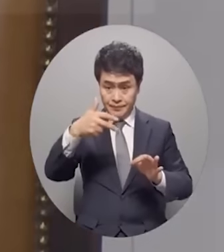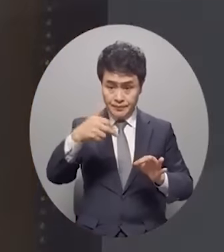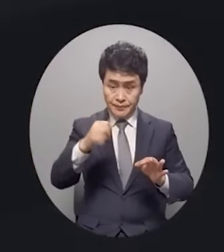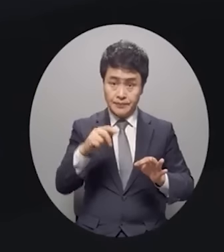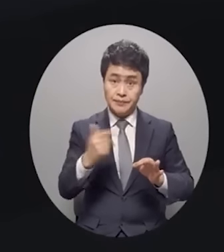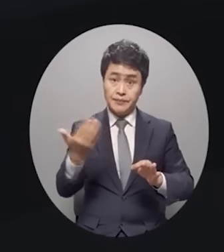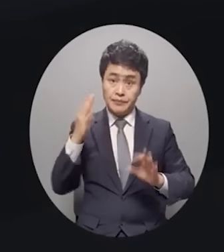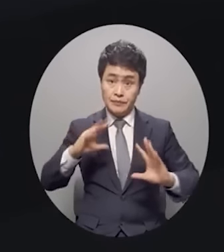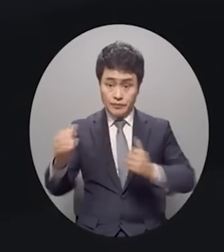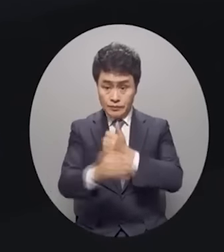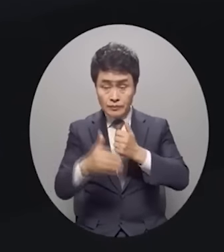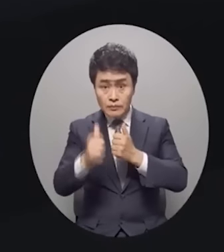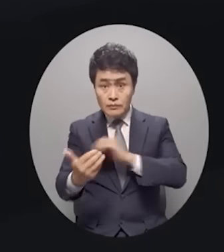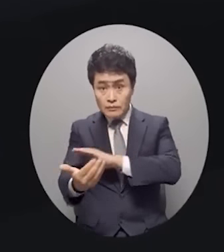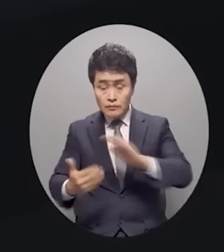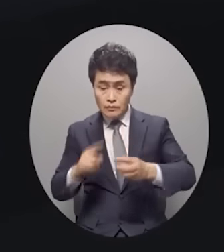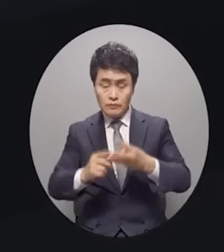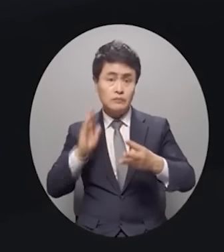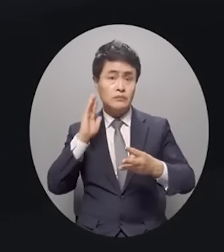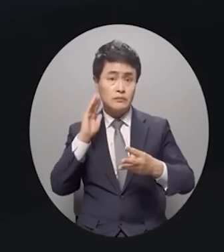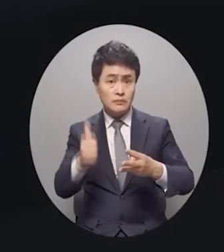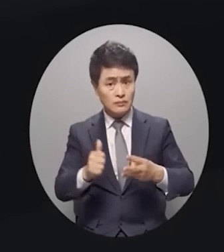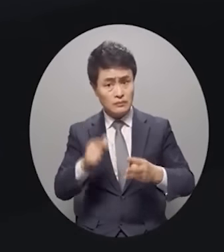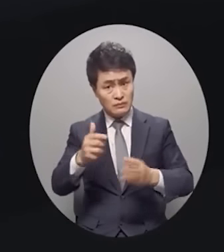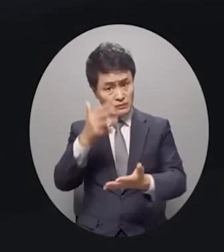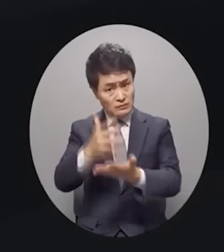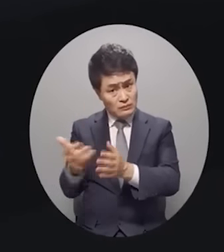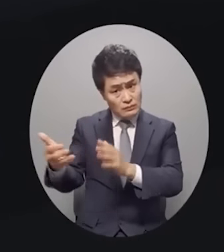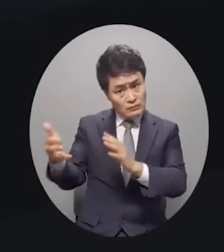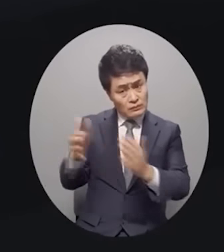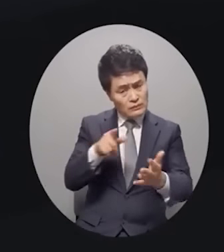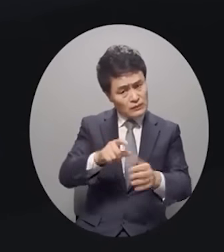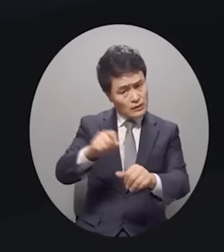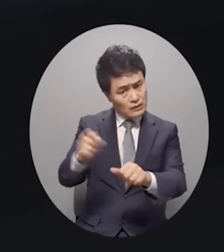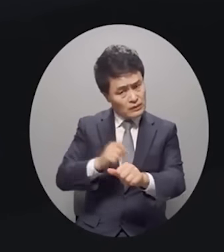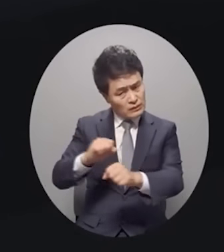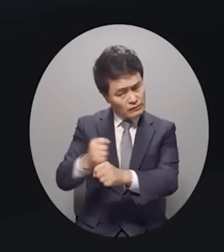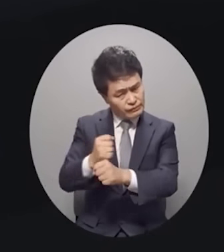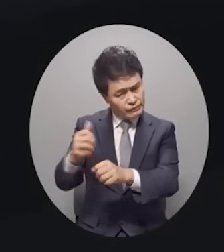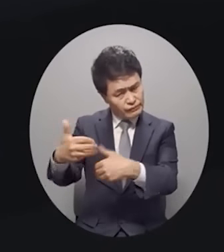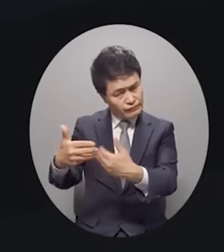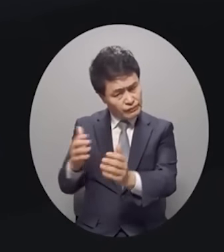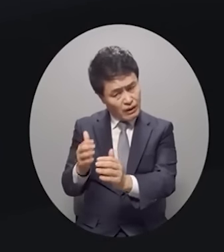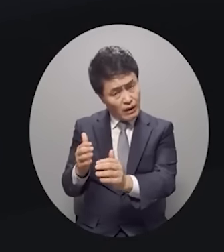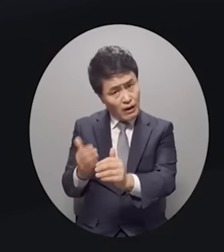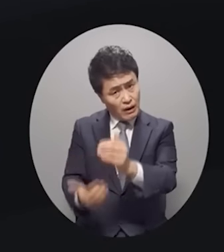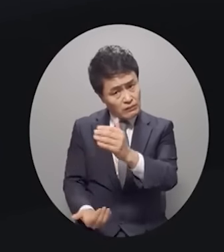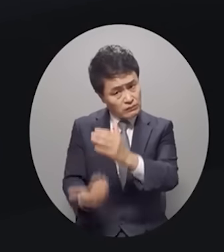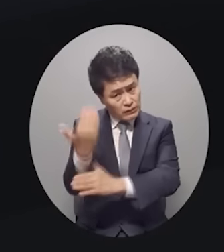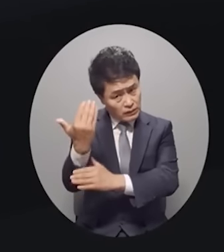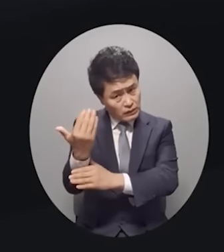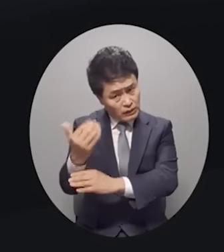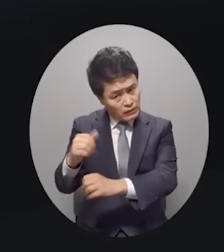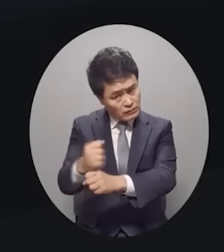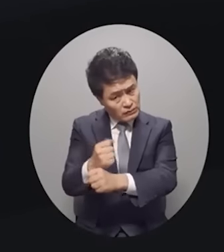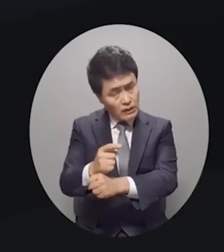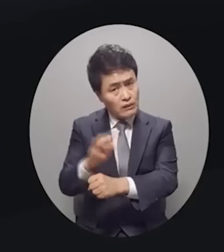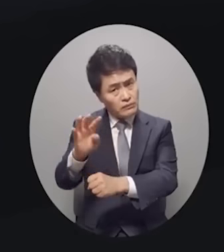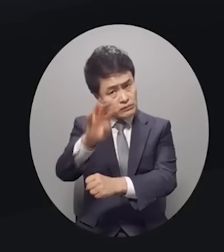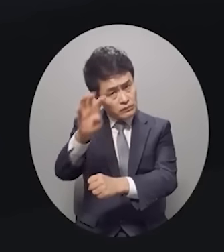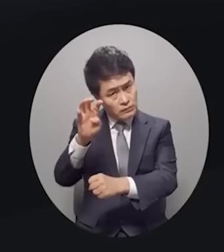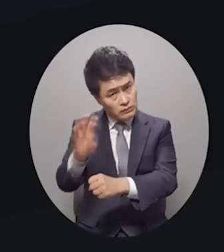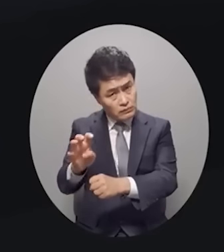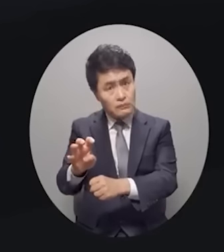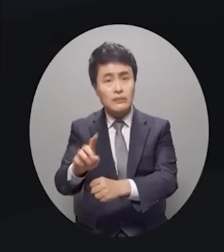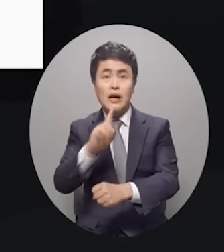국회의장은 앞서 윤 대통령이 이태원 참사가 특정 세력에 의해 유도되고 조작된 사건일 가능성도